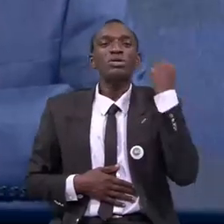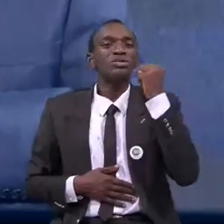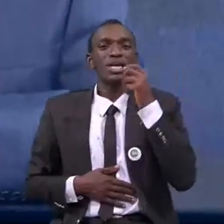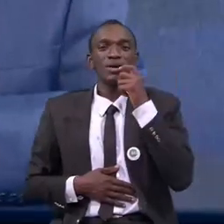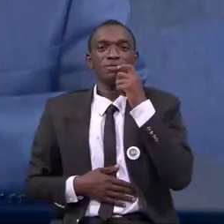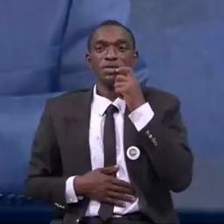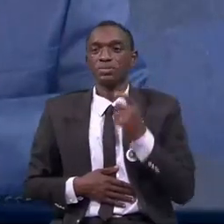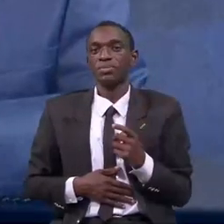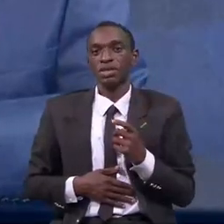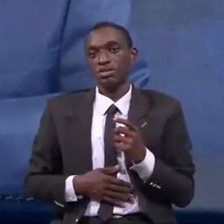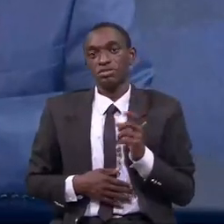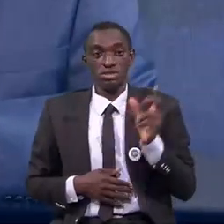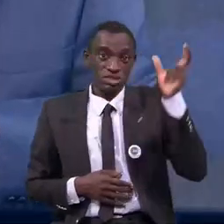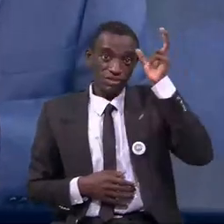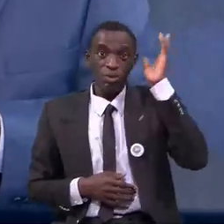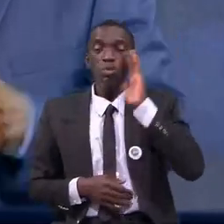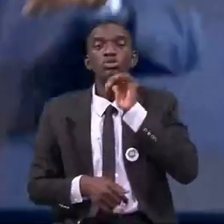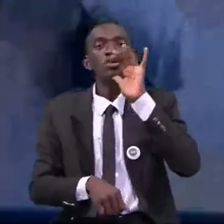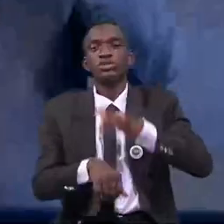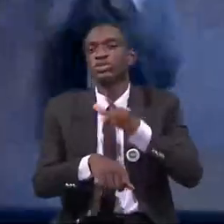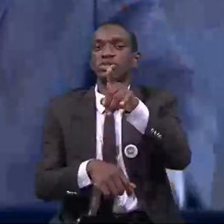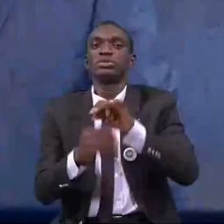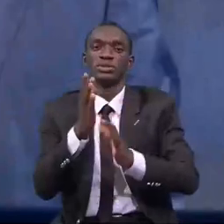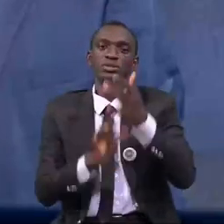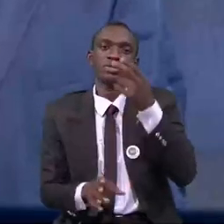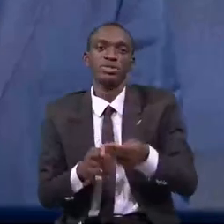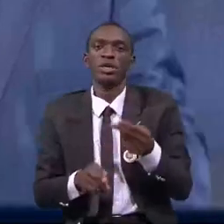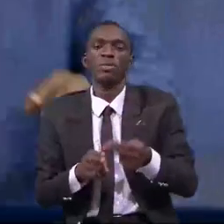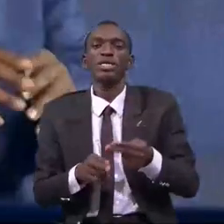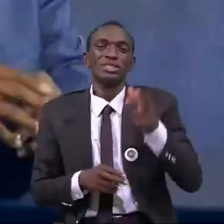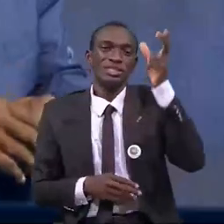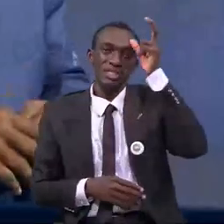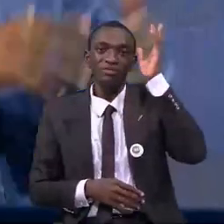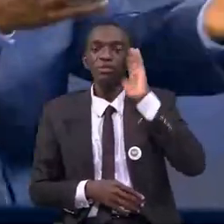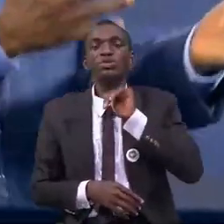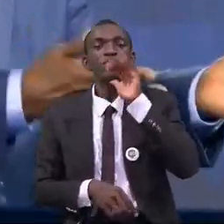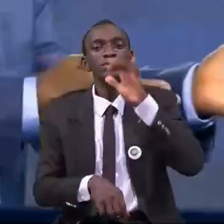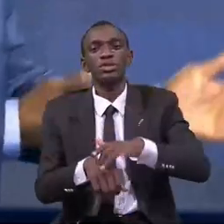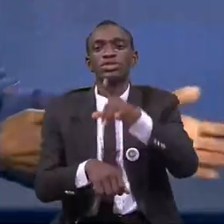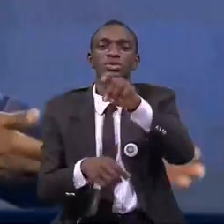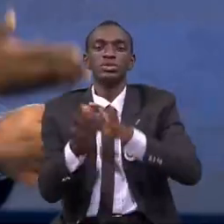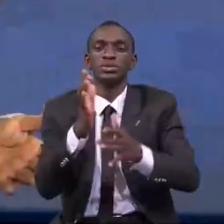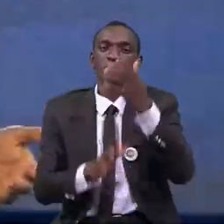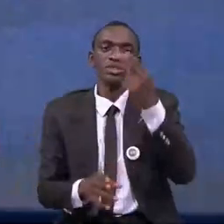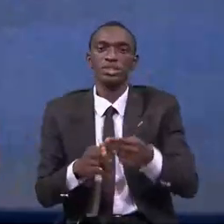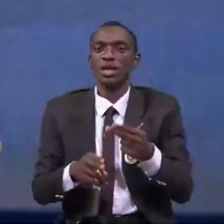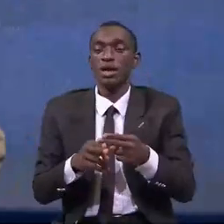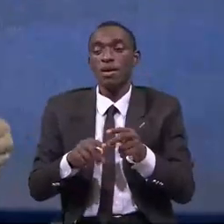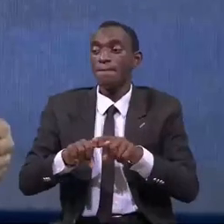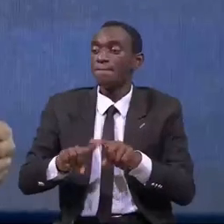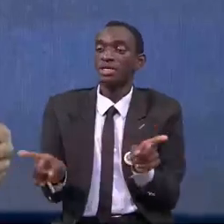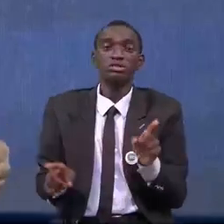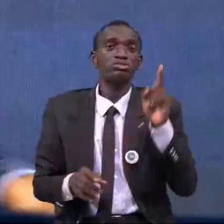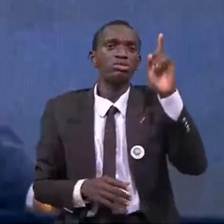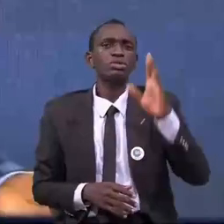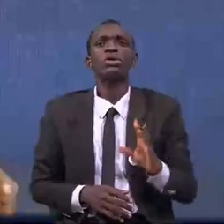envie il ne vous touchera pas il ne vous touchera pas mais Dieu